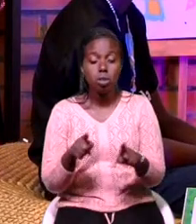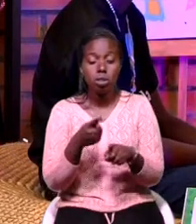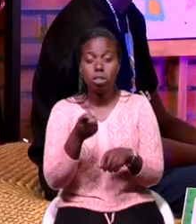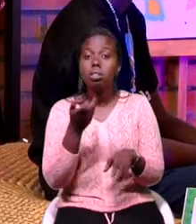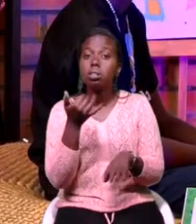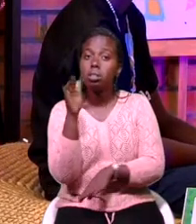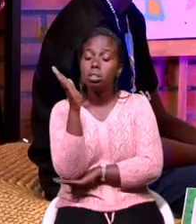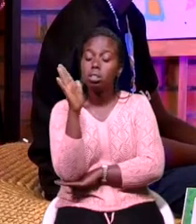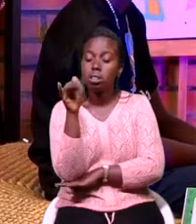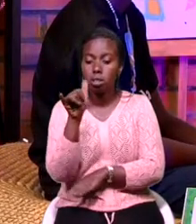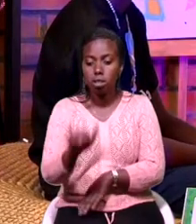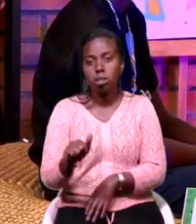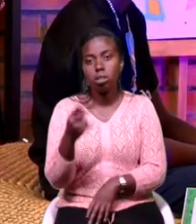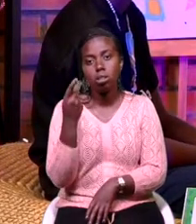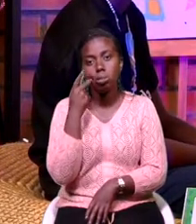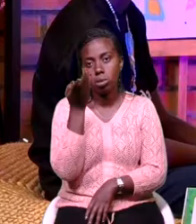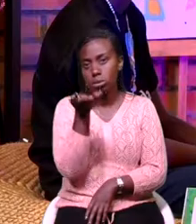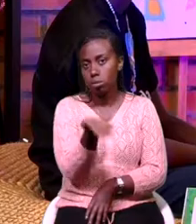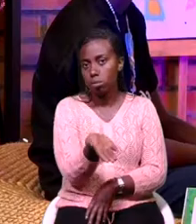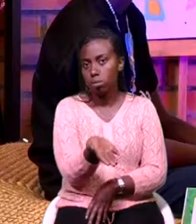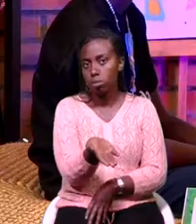uko igiti cyasigaye